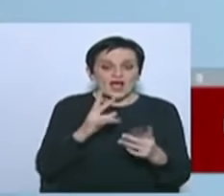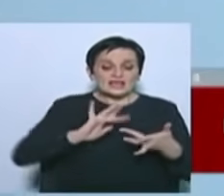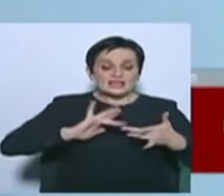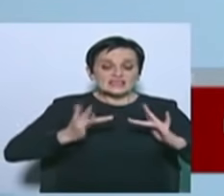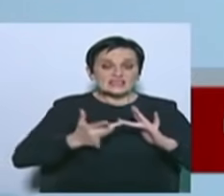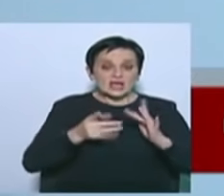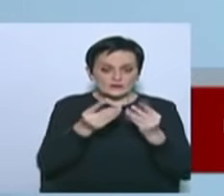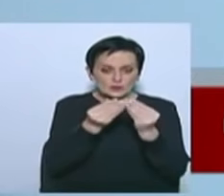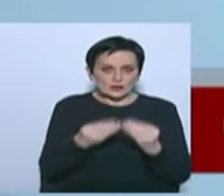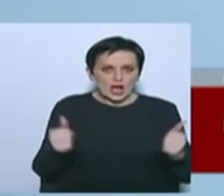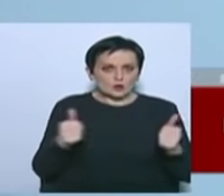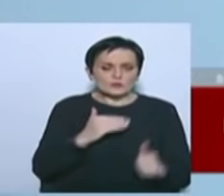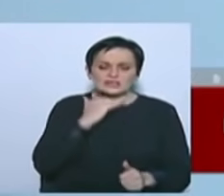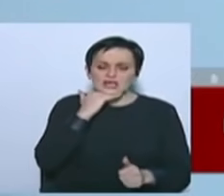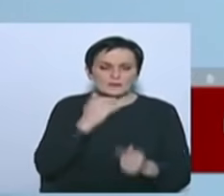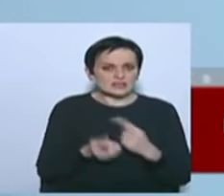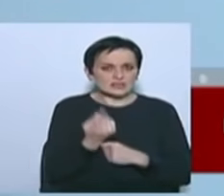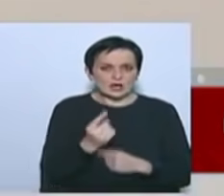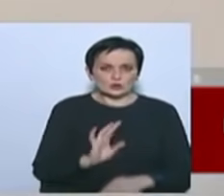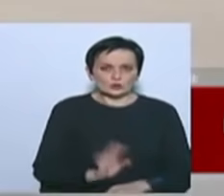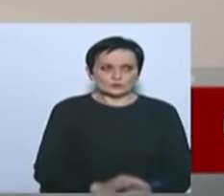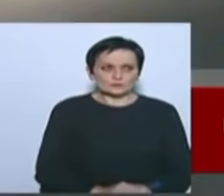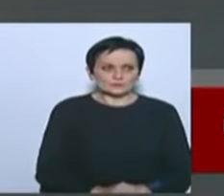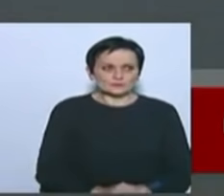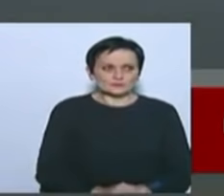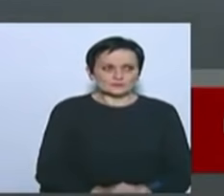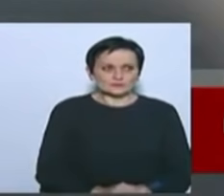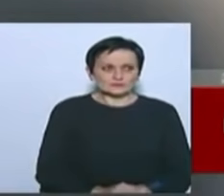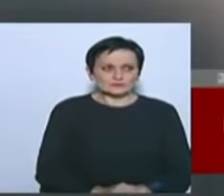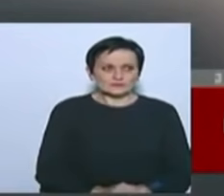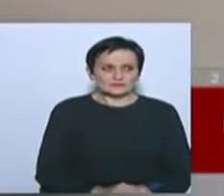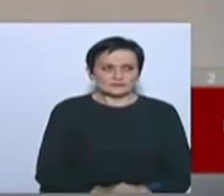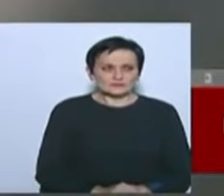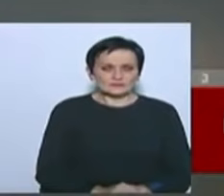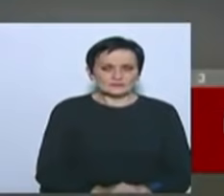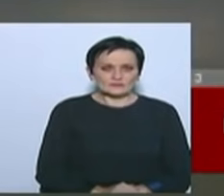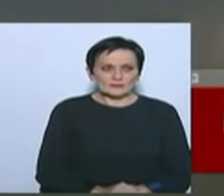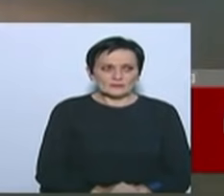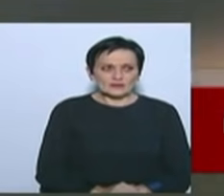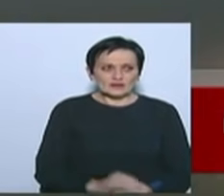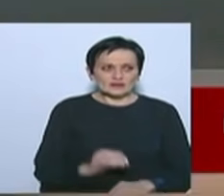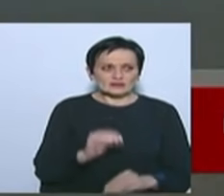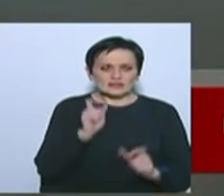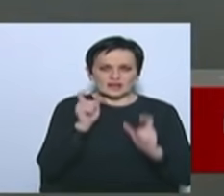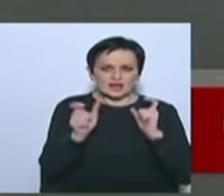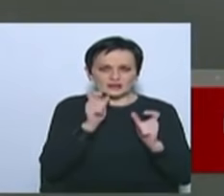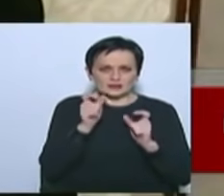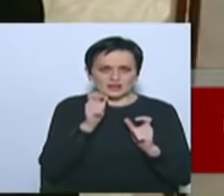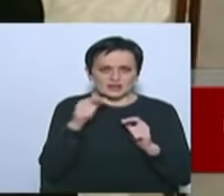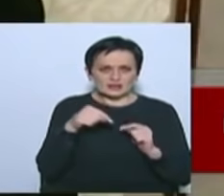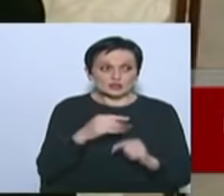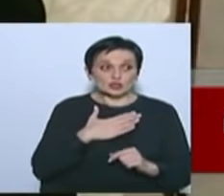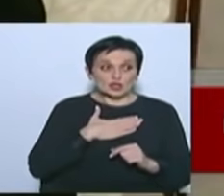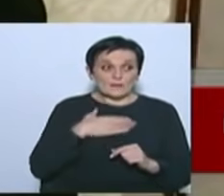Եկեղեցին այսօր ոչ թե Աստծո տունն է, այլ անարականոց։ Ձեզ չի ուզում, որ պատրիարքությանը կառավարում է ռուսական խավարը։